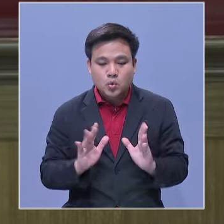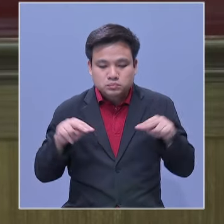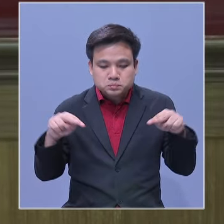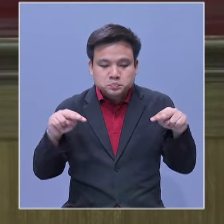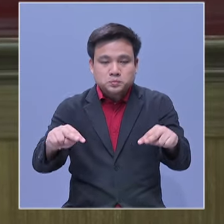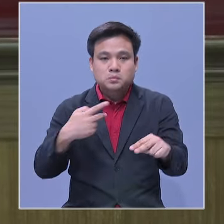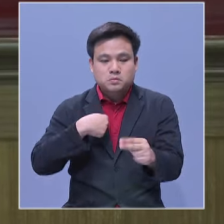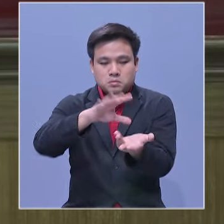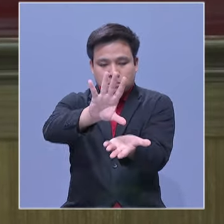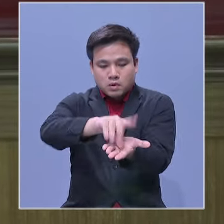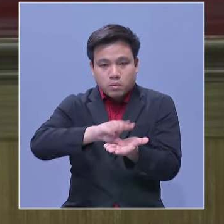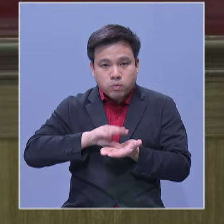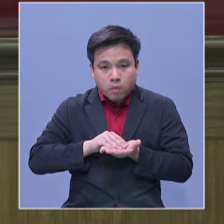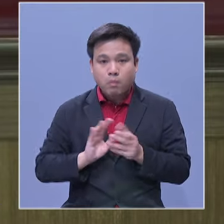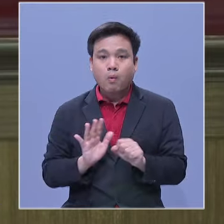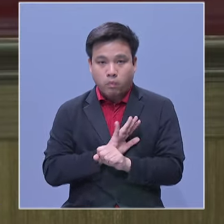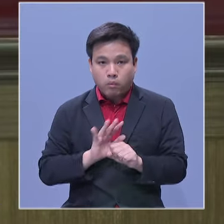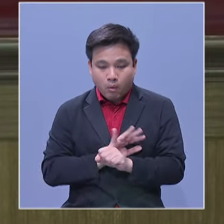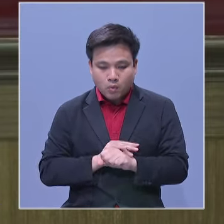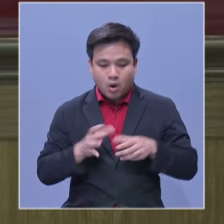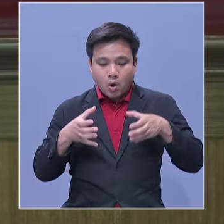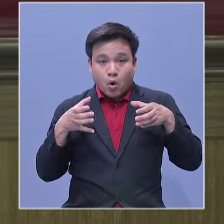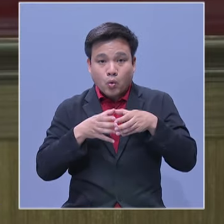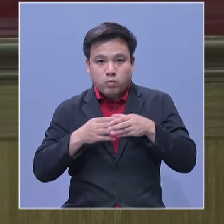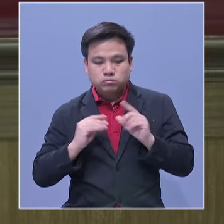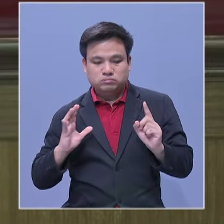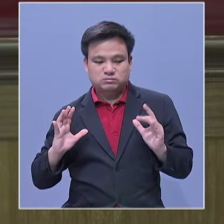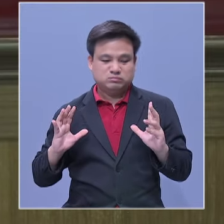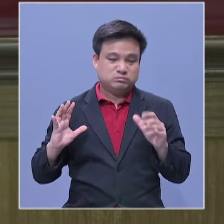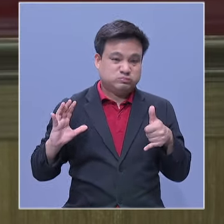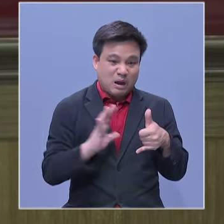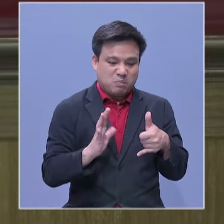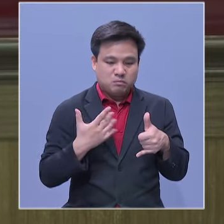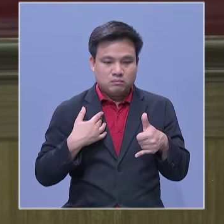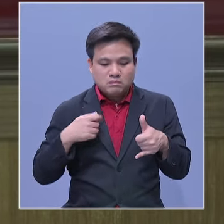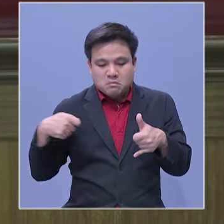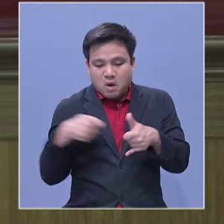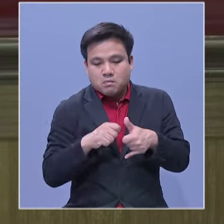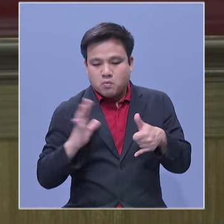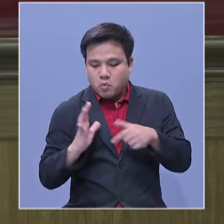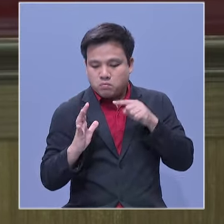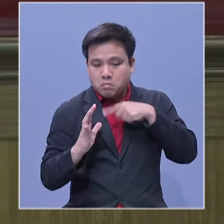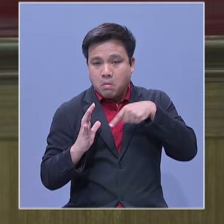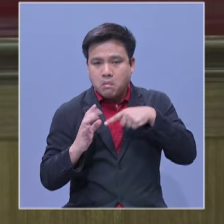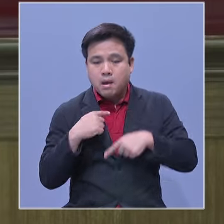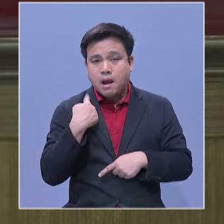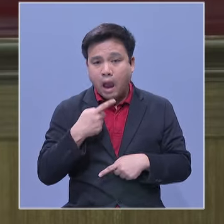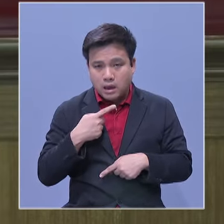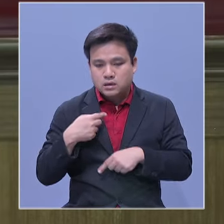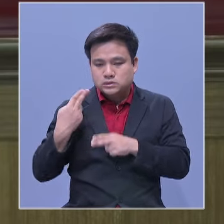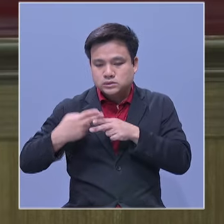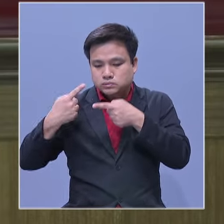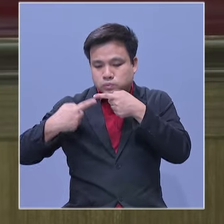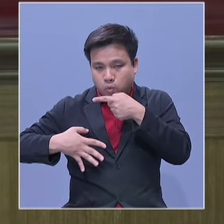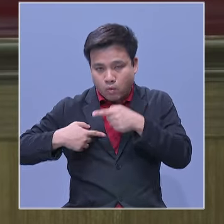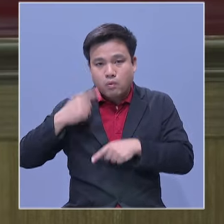ว่ากลุ่มผู้ก่อเหตุประกอบไปด้วยใครบ้างแล้วก็ก่อนเกิดเหตุขณะเกิดเ